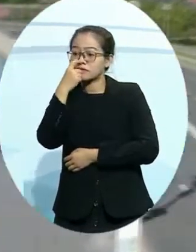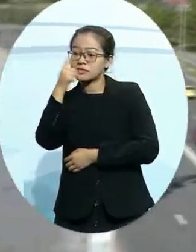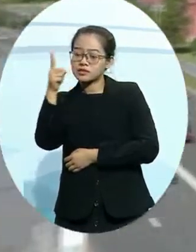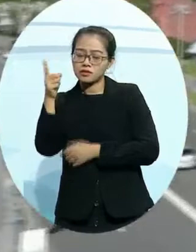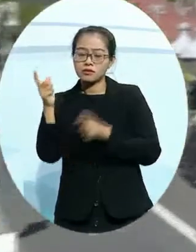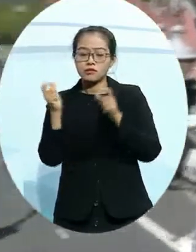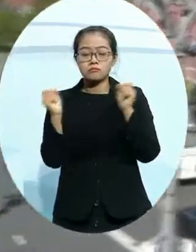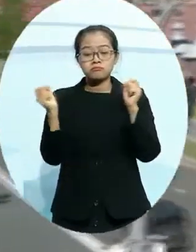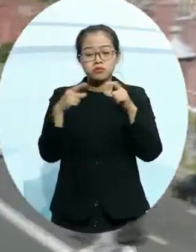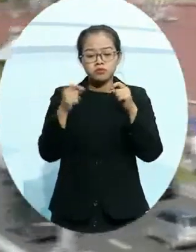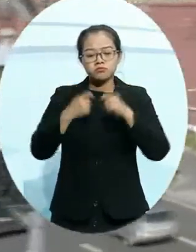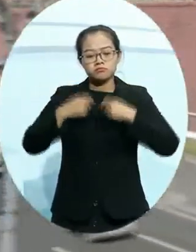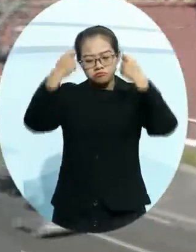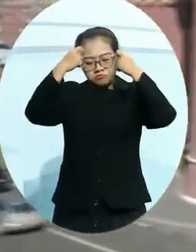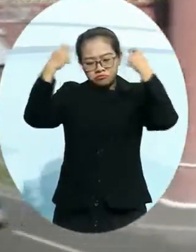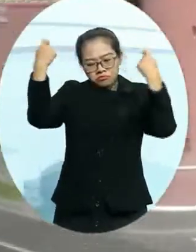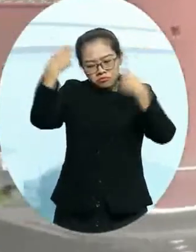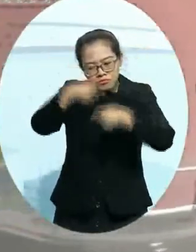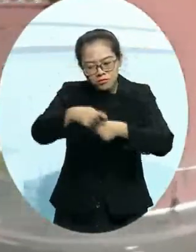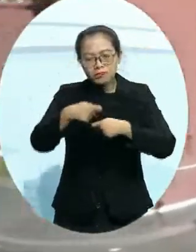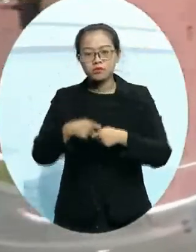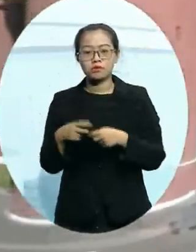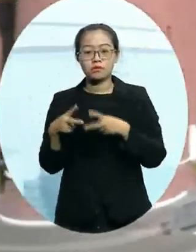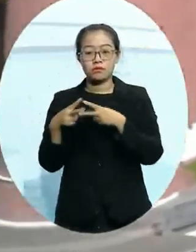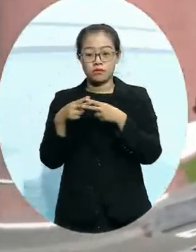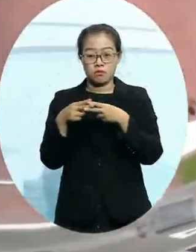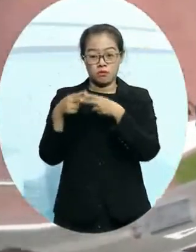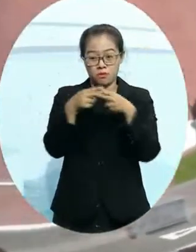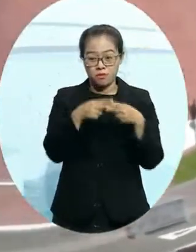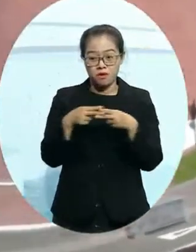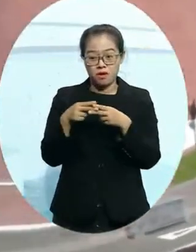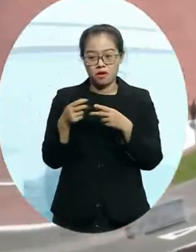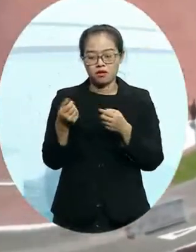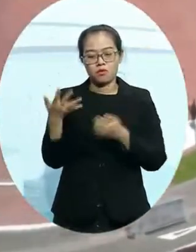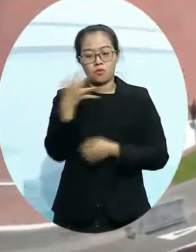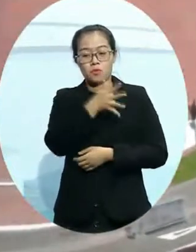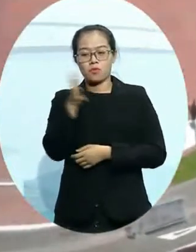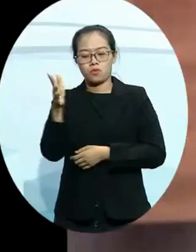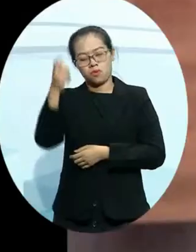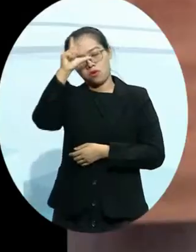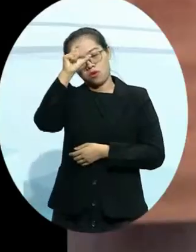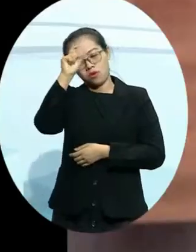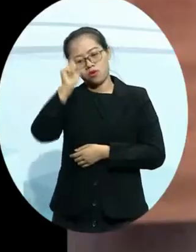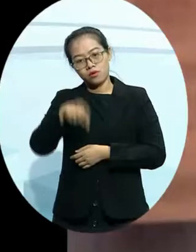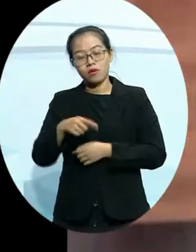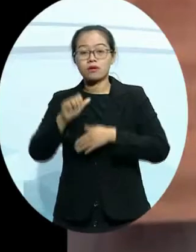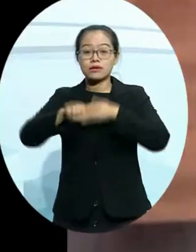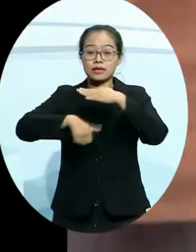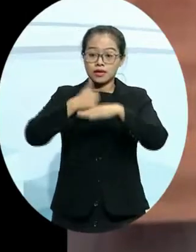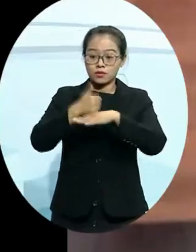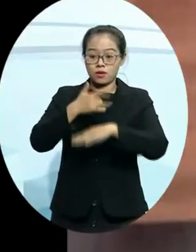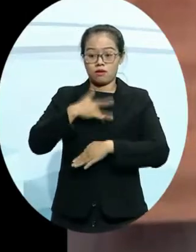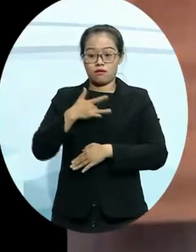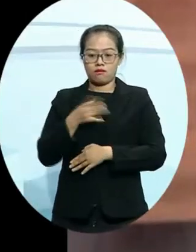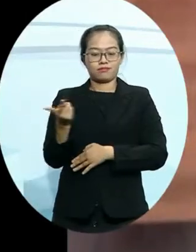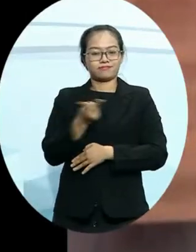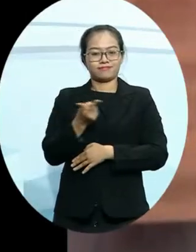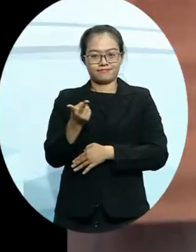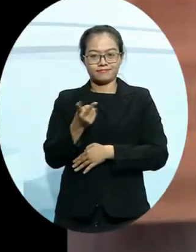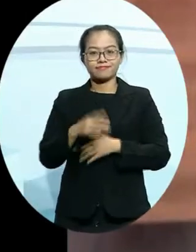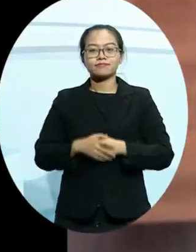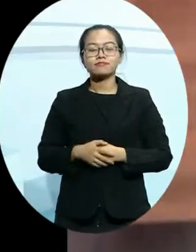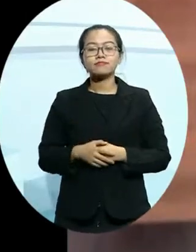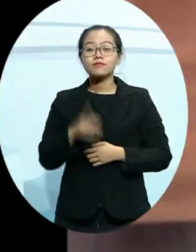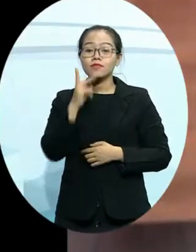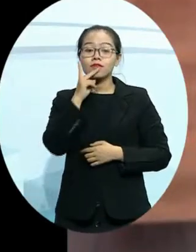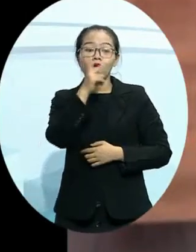nguyên tắc tôn trọng lẫn nhau, có tính đến những mối quan ngại của nhau, vấn đề an ninh và cùng có lợi. Khi được hỏi rằng liệu đây có phải là hy